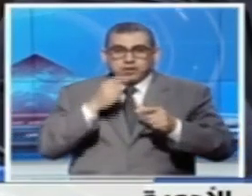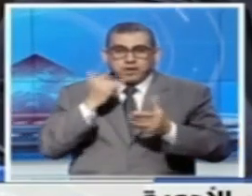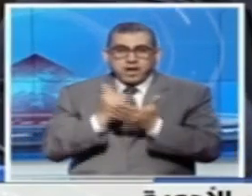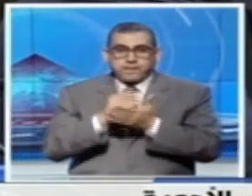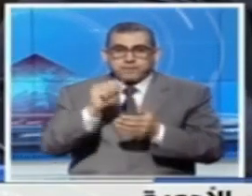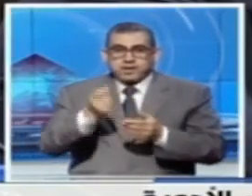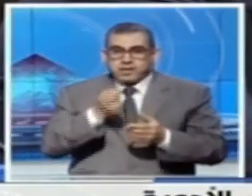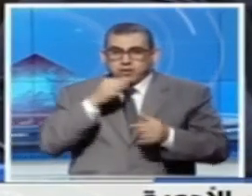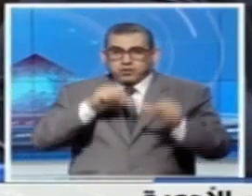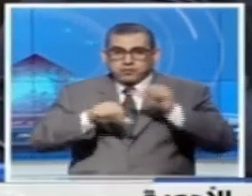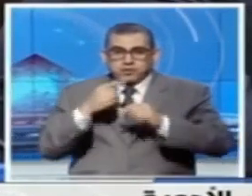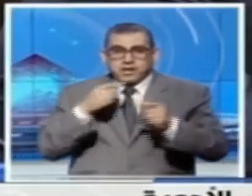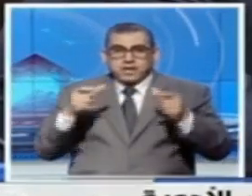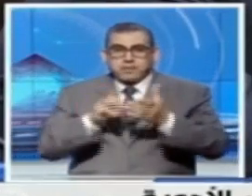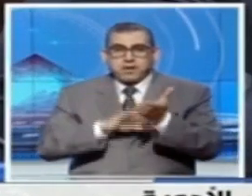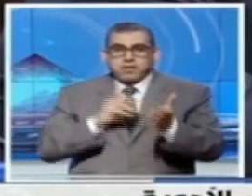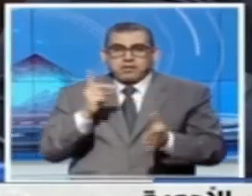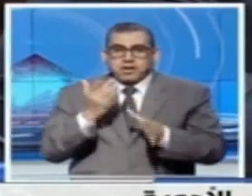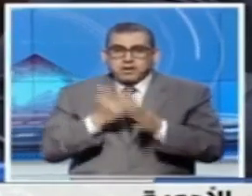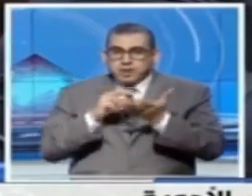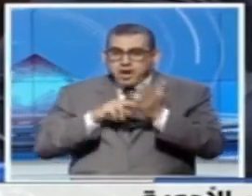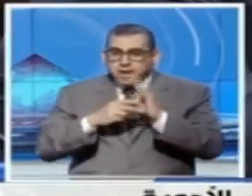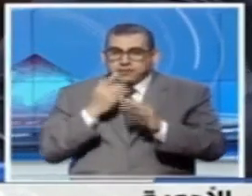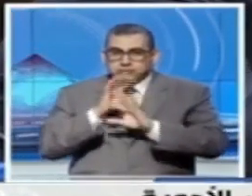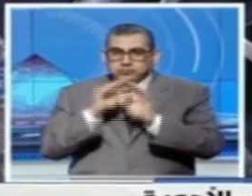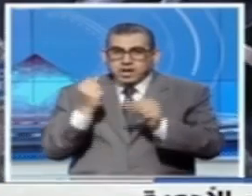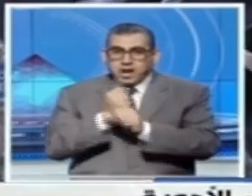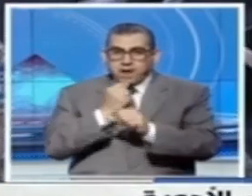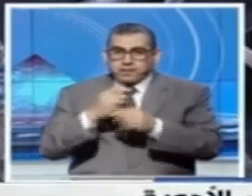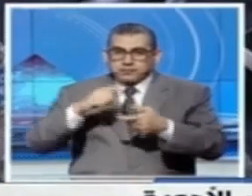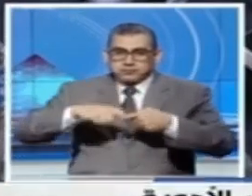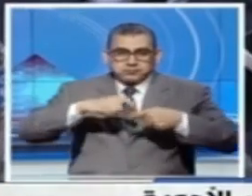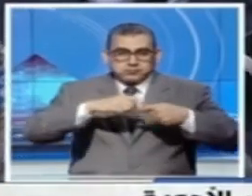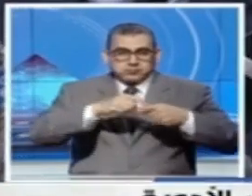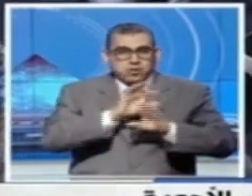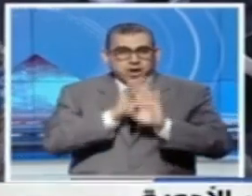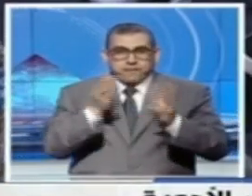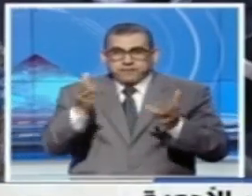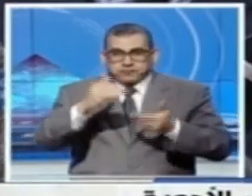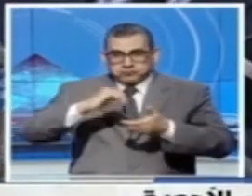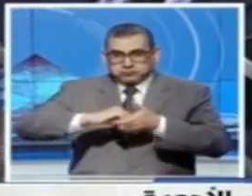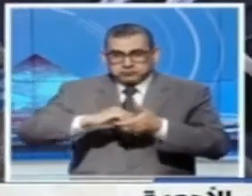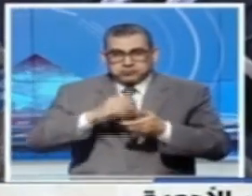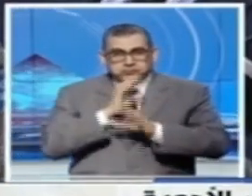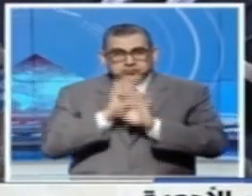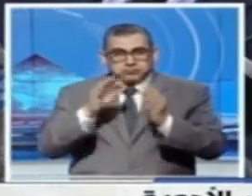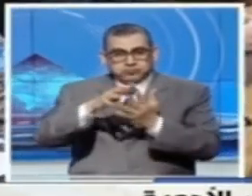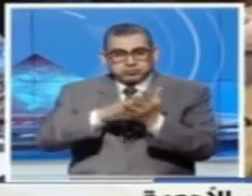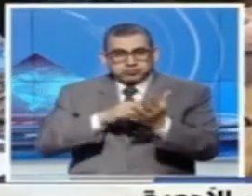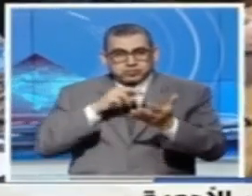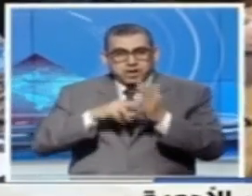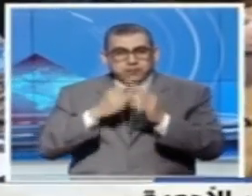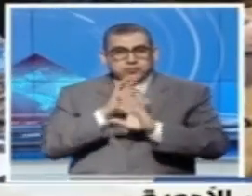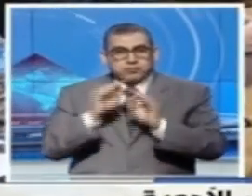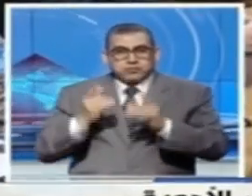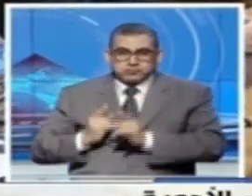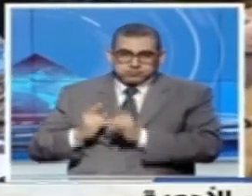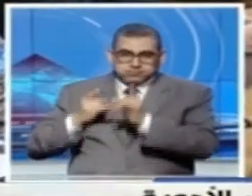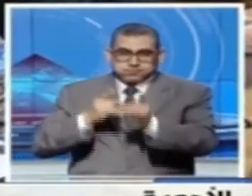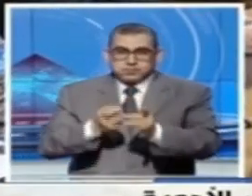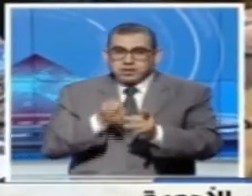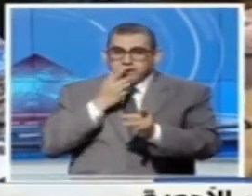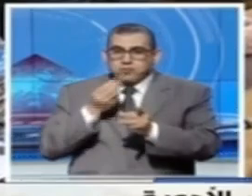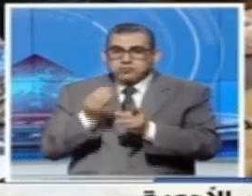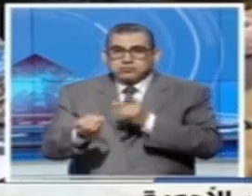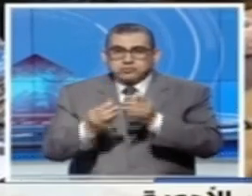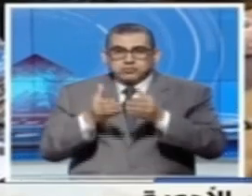الطبية اجتماع طارئ لبحث سبل تيسير العمل مع الجهات المختصة كافة لسرعة الإفراج الجمركي عن شحنات المستلزمات الطبية